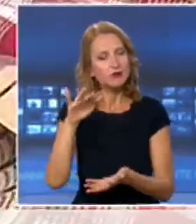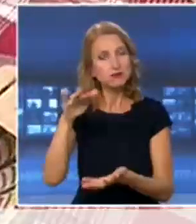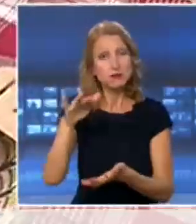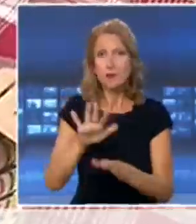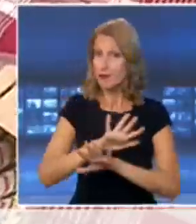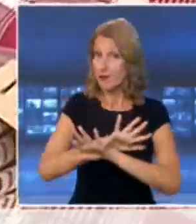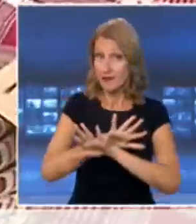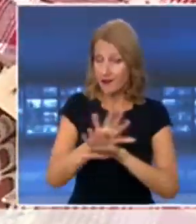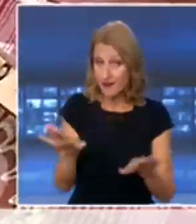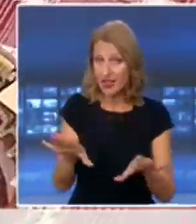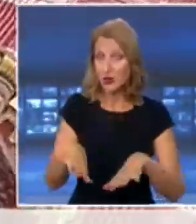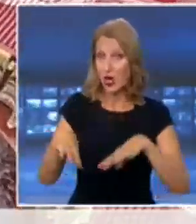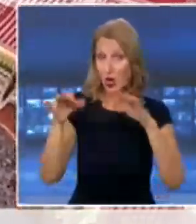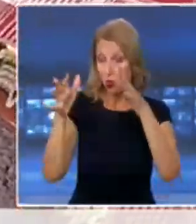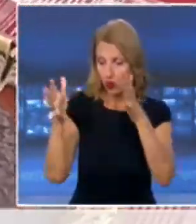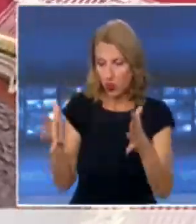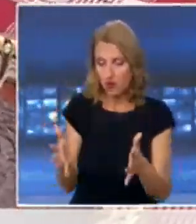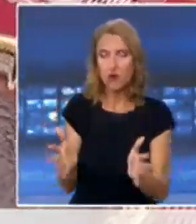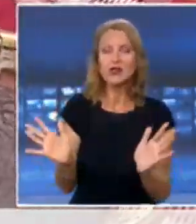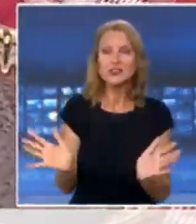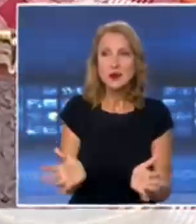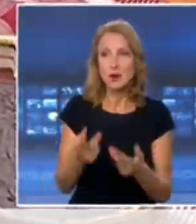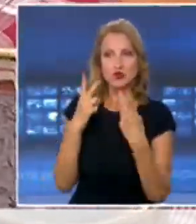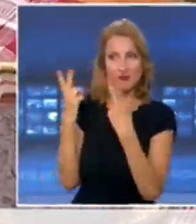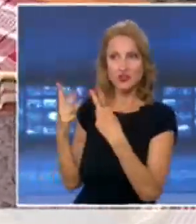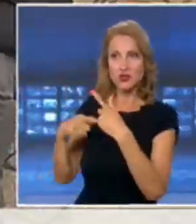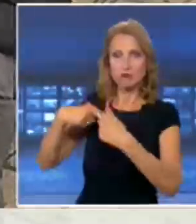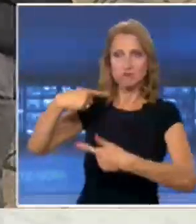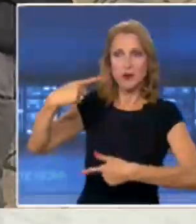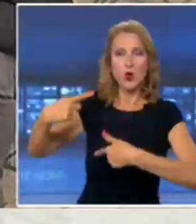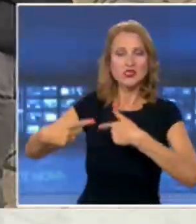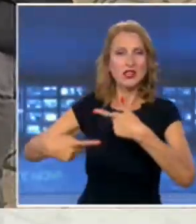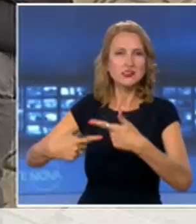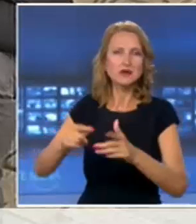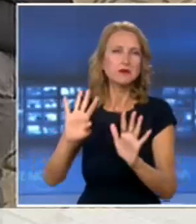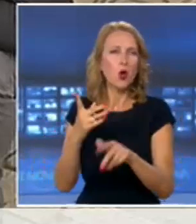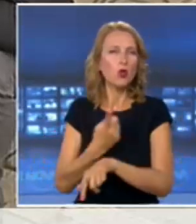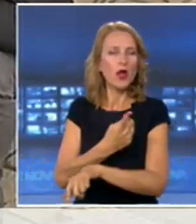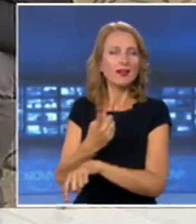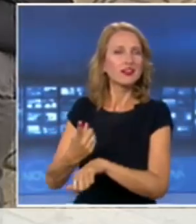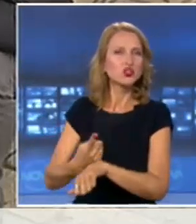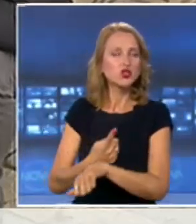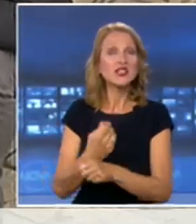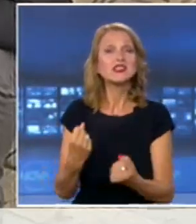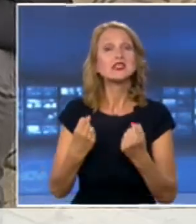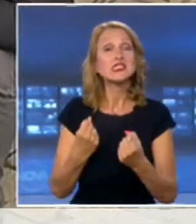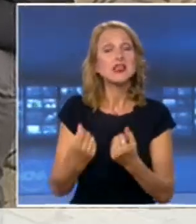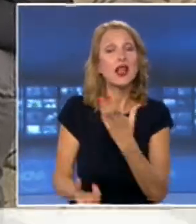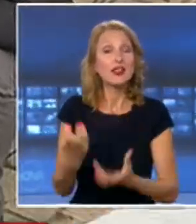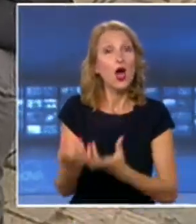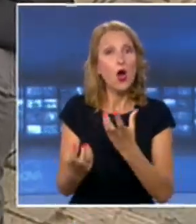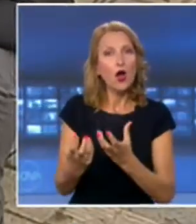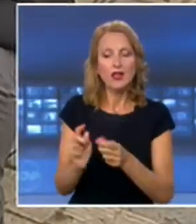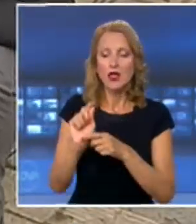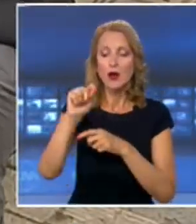всичко това нещо стане готово, започва ето този процес. Някъде около един час на силен огън трябва, докато тръгне